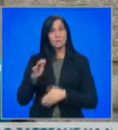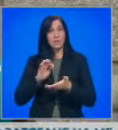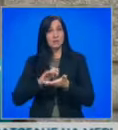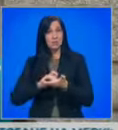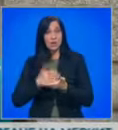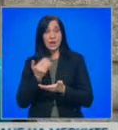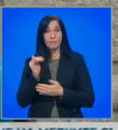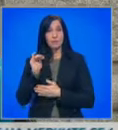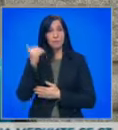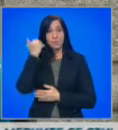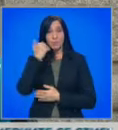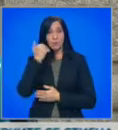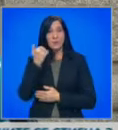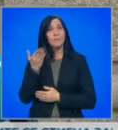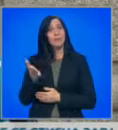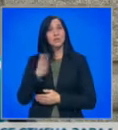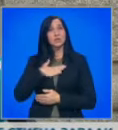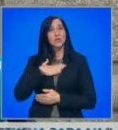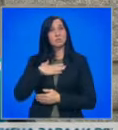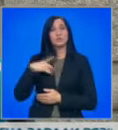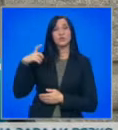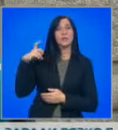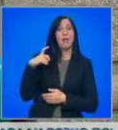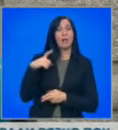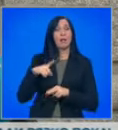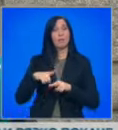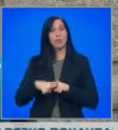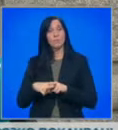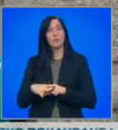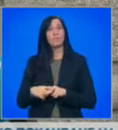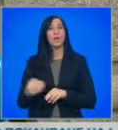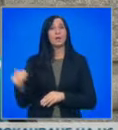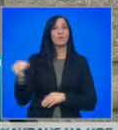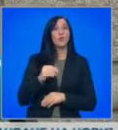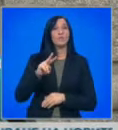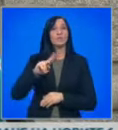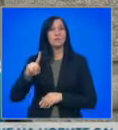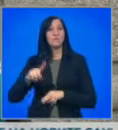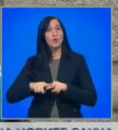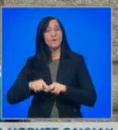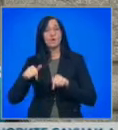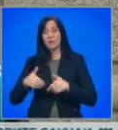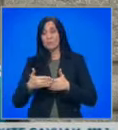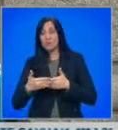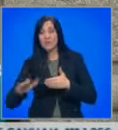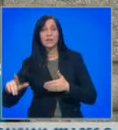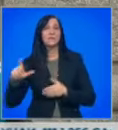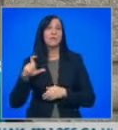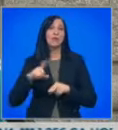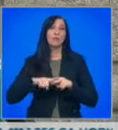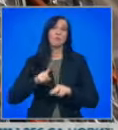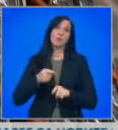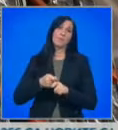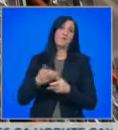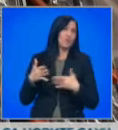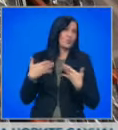машини няма да бъдат използвани, те си собственост на Сиела Норма. Да дойде 21 ноември, оттам на след на Сиела Норма може да прави каквото си иска с